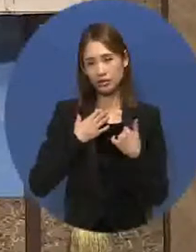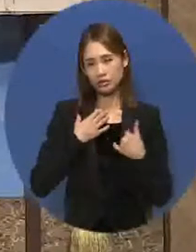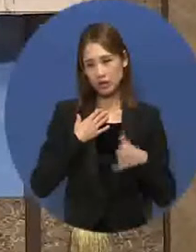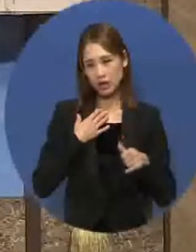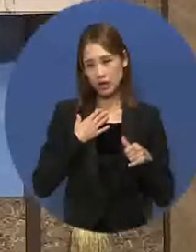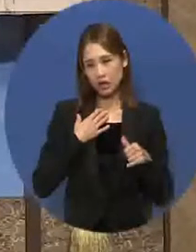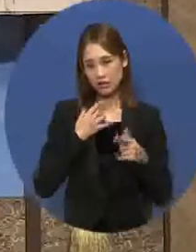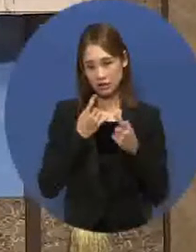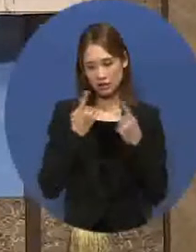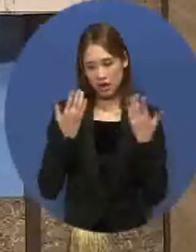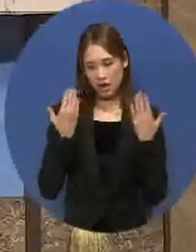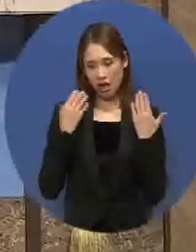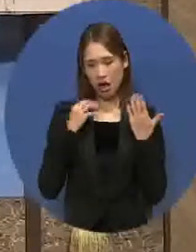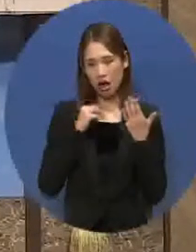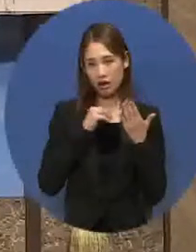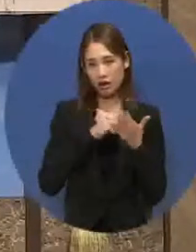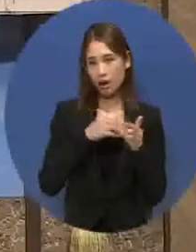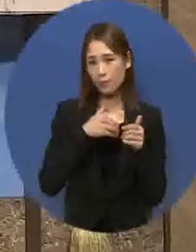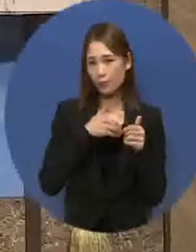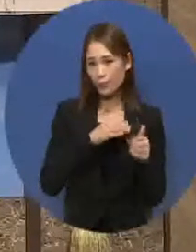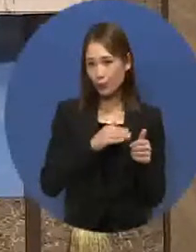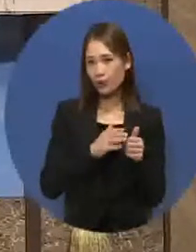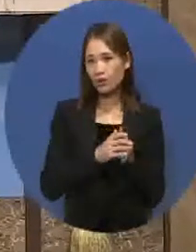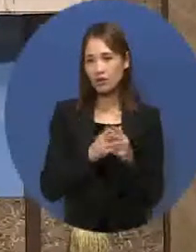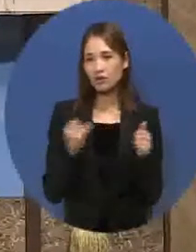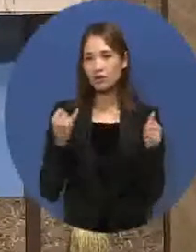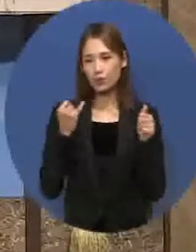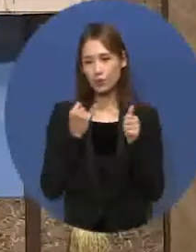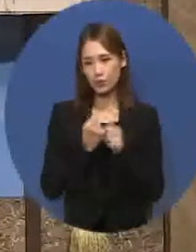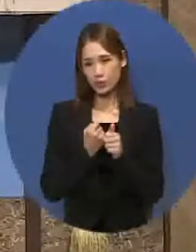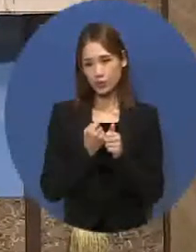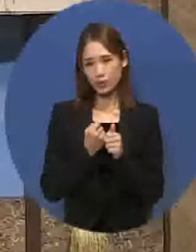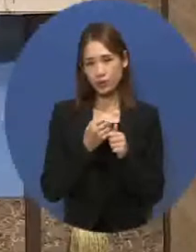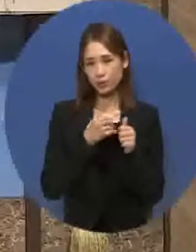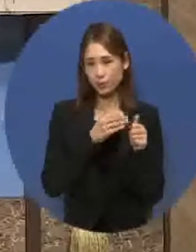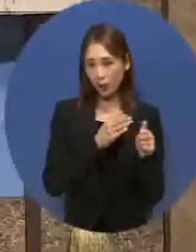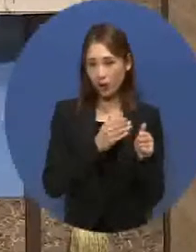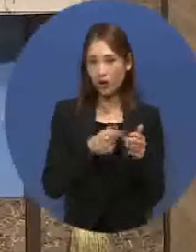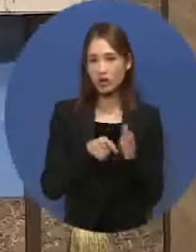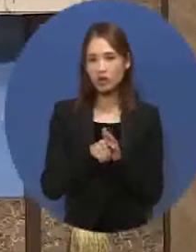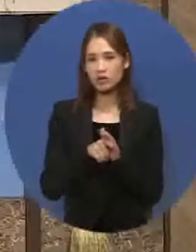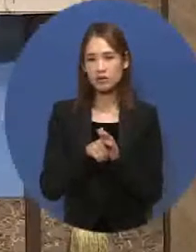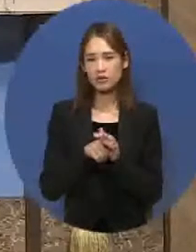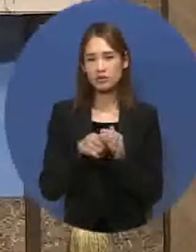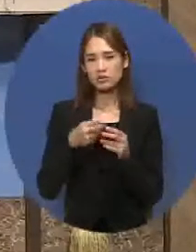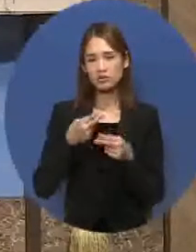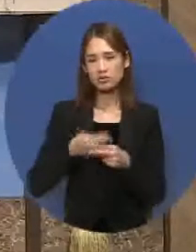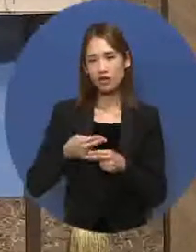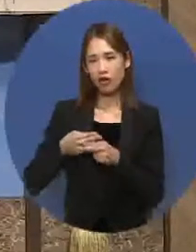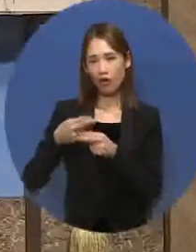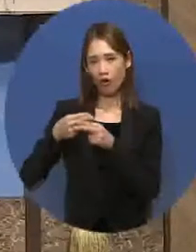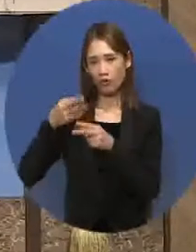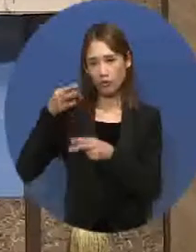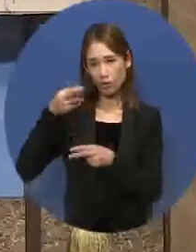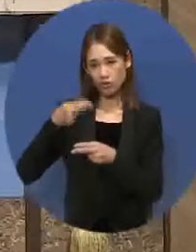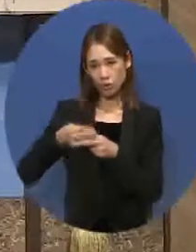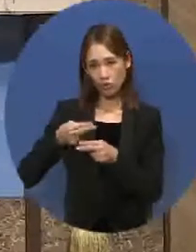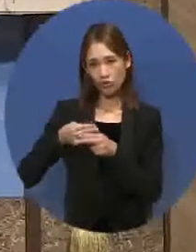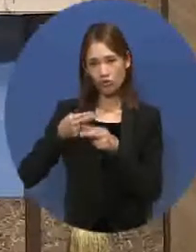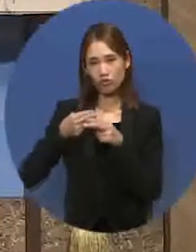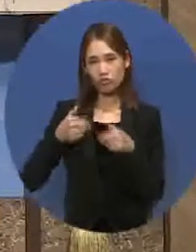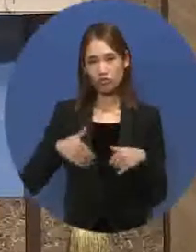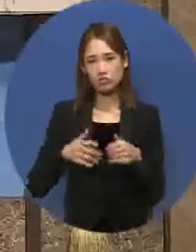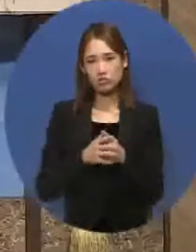자녀를 대학까지 공부시킨다든지 결혼을 시킨다든지 하기 위해서 저축을 해야 되는데